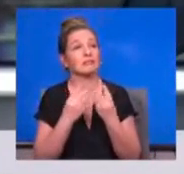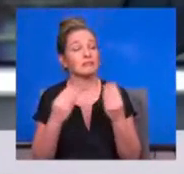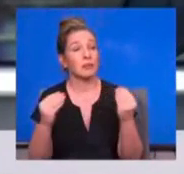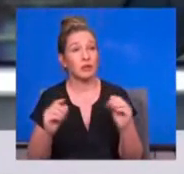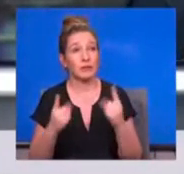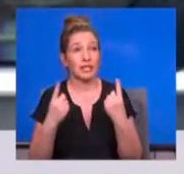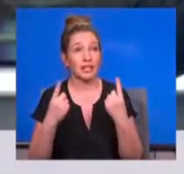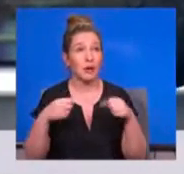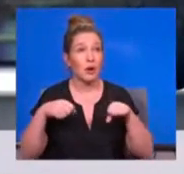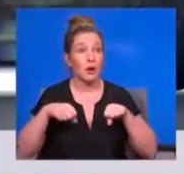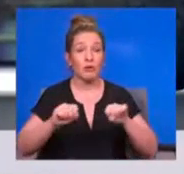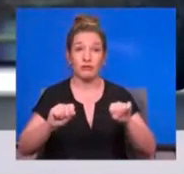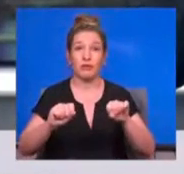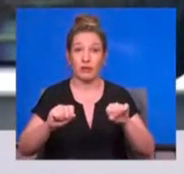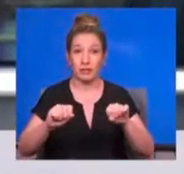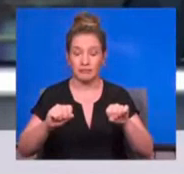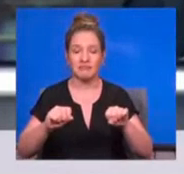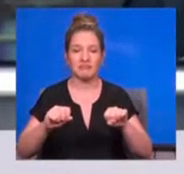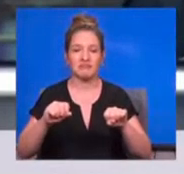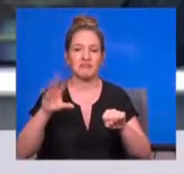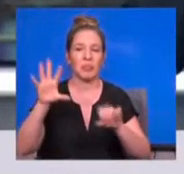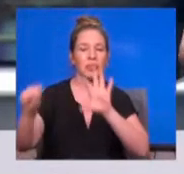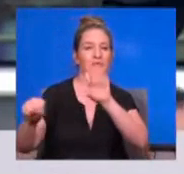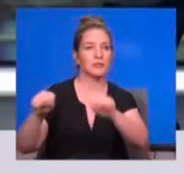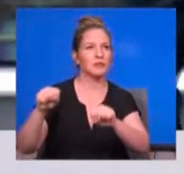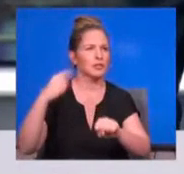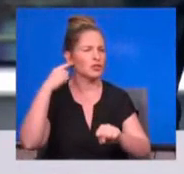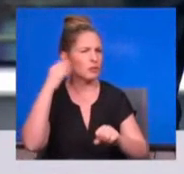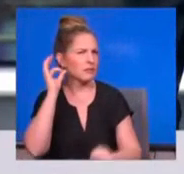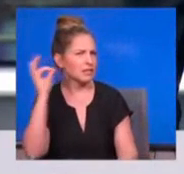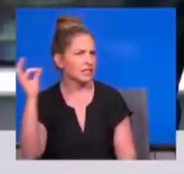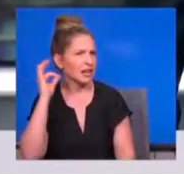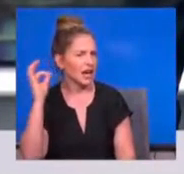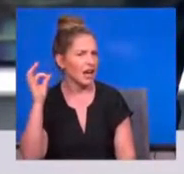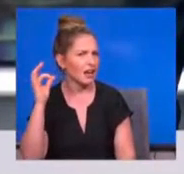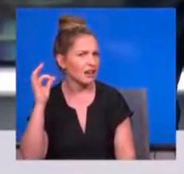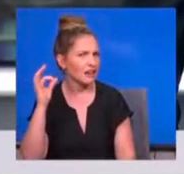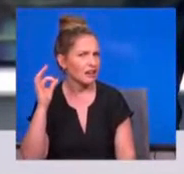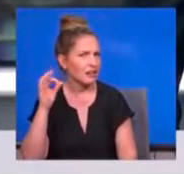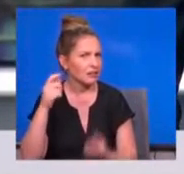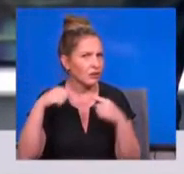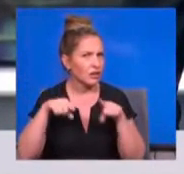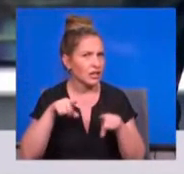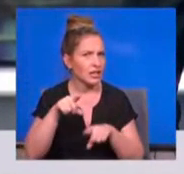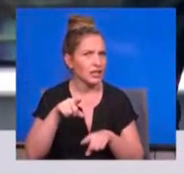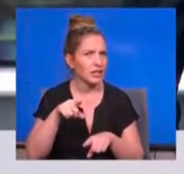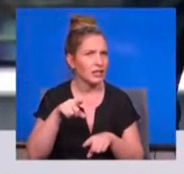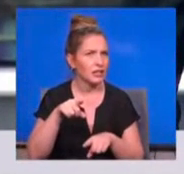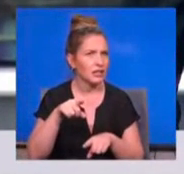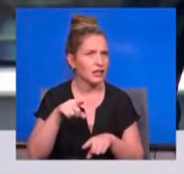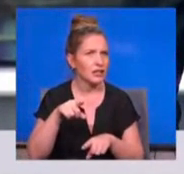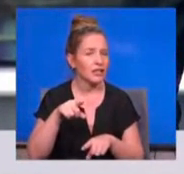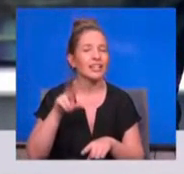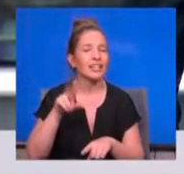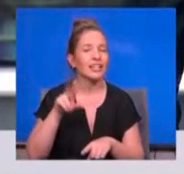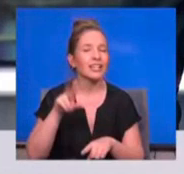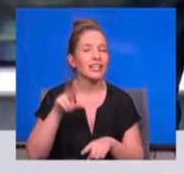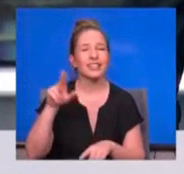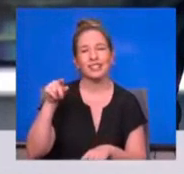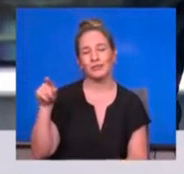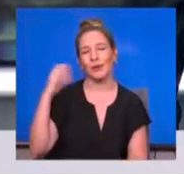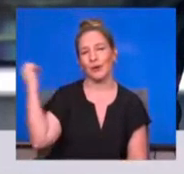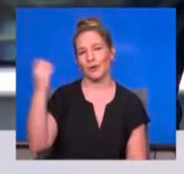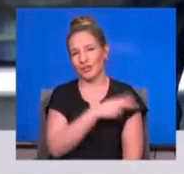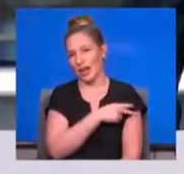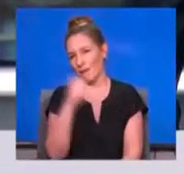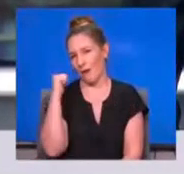שנתפסו, רובם מטופלים באמצעות כנסות ובאמצעות חוקת העבורה. יש כאן סירנה של משטרה מאחורינו, אוקיי, אז אולי טוב. זה